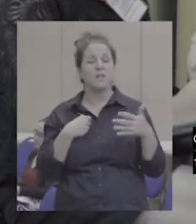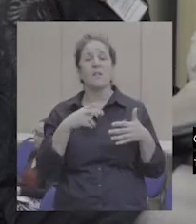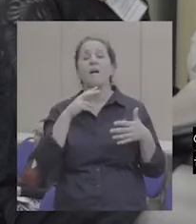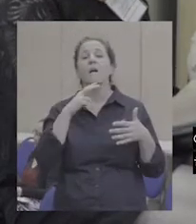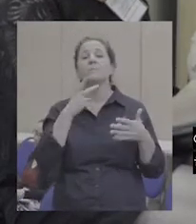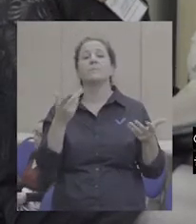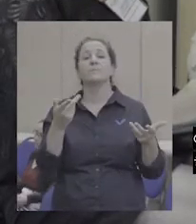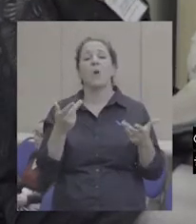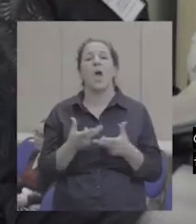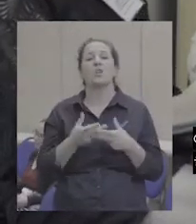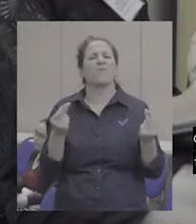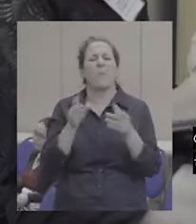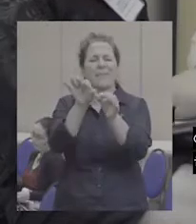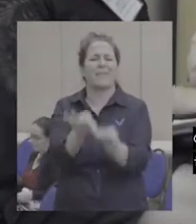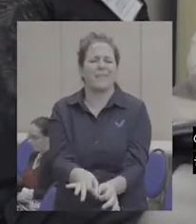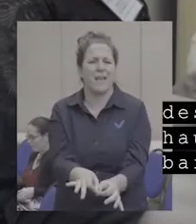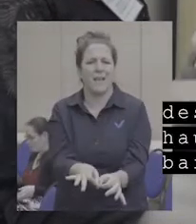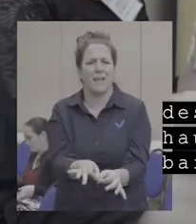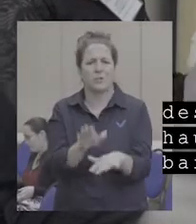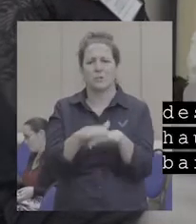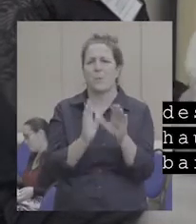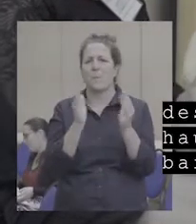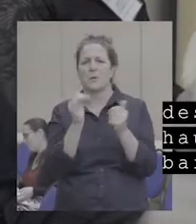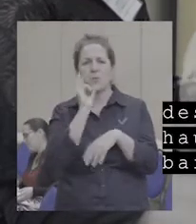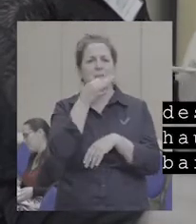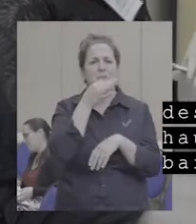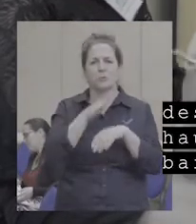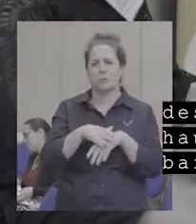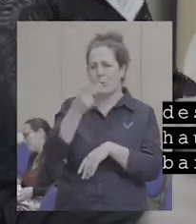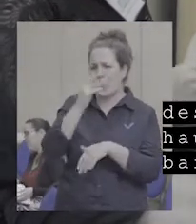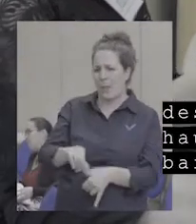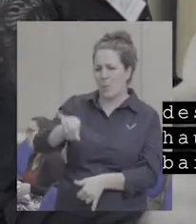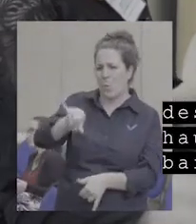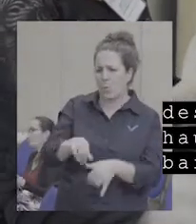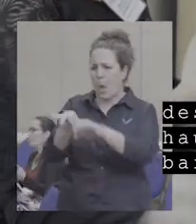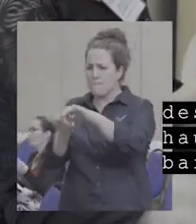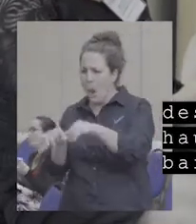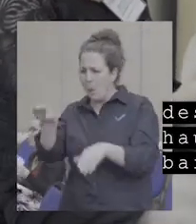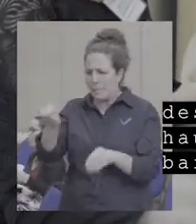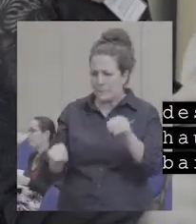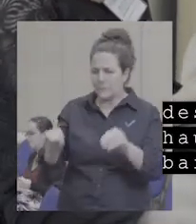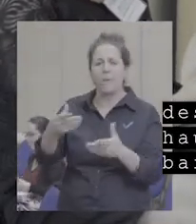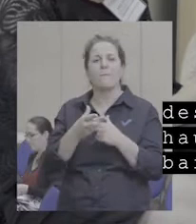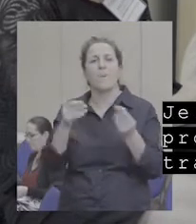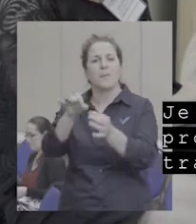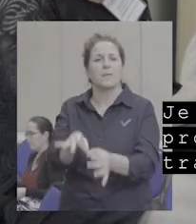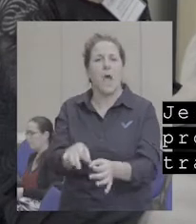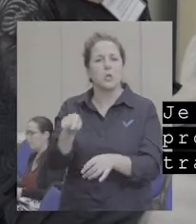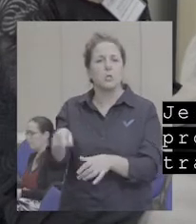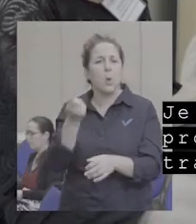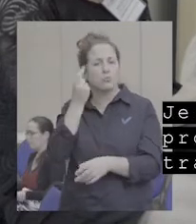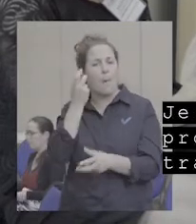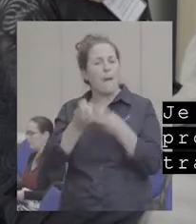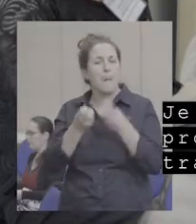généralement d'une façon... Je ne vais pas tomber dans le détail du besoin particulier de la hauteur de la toilette puis de la barre d'appui, etc. Ça, je comprends